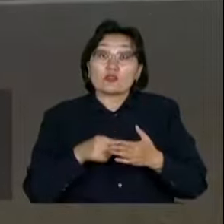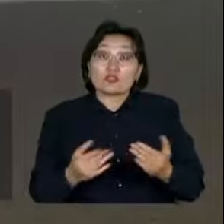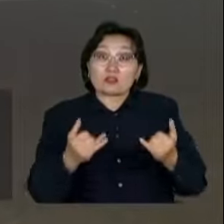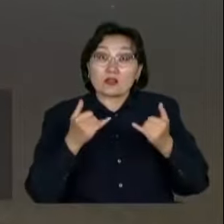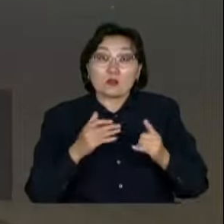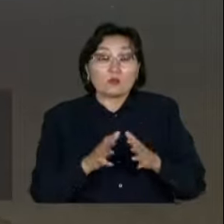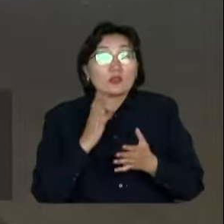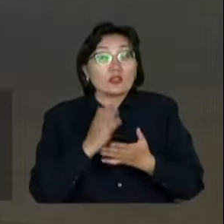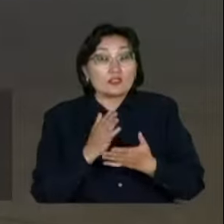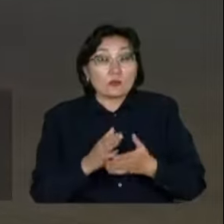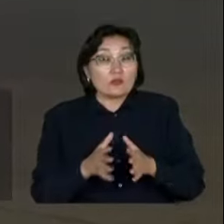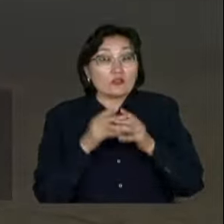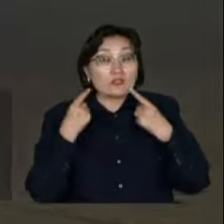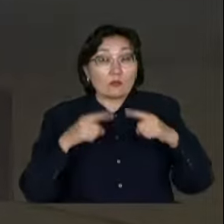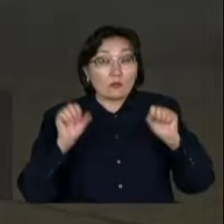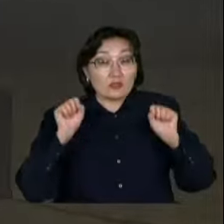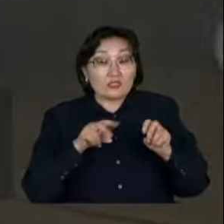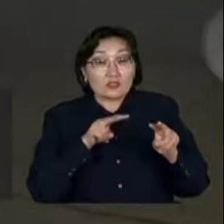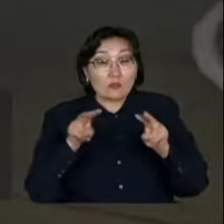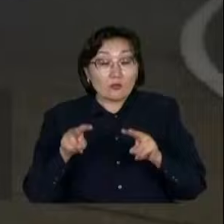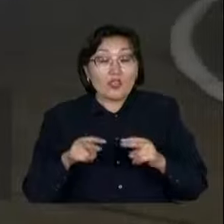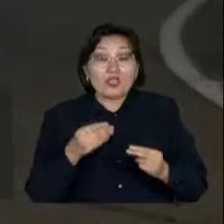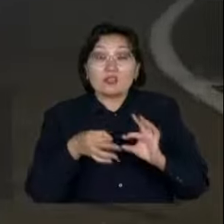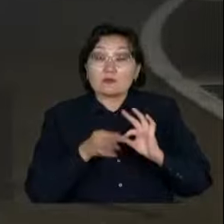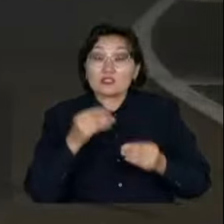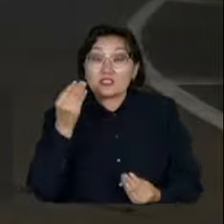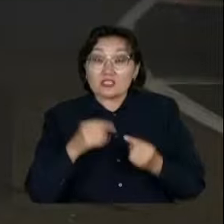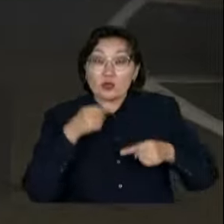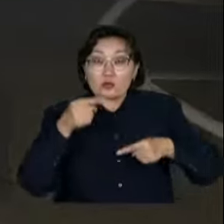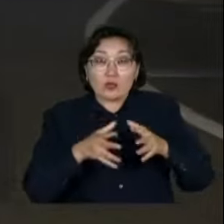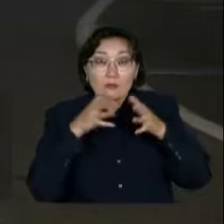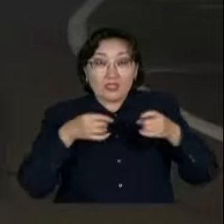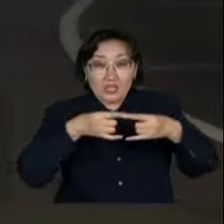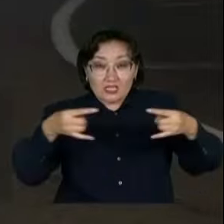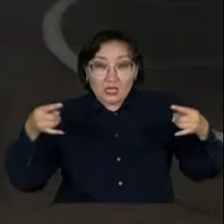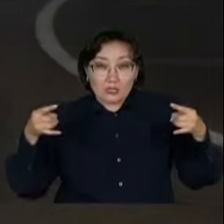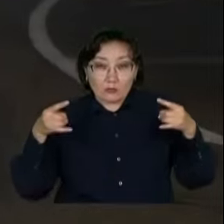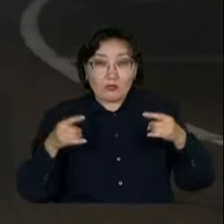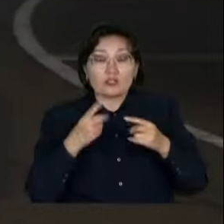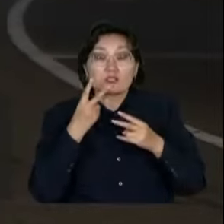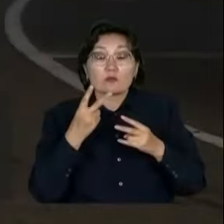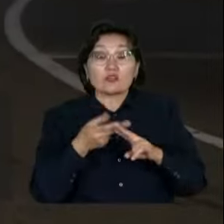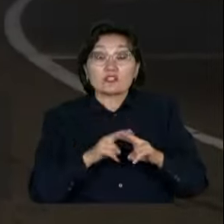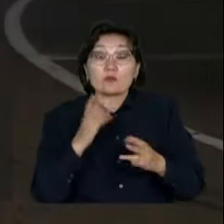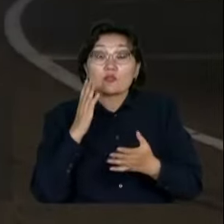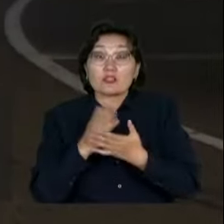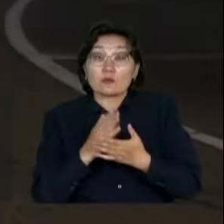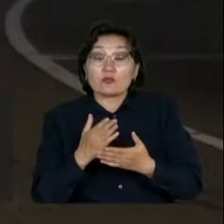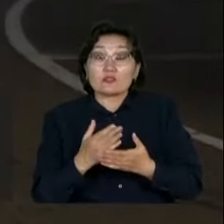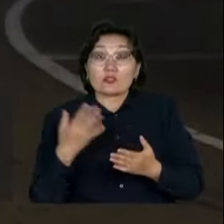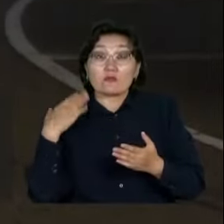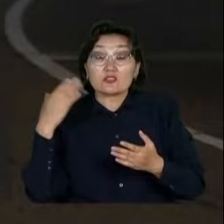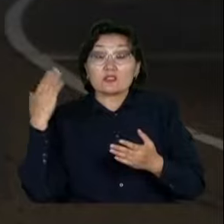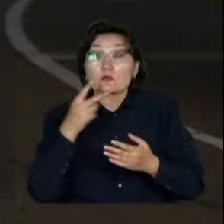имеют уникальную возможность наблюдать за Олимпийскими играми через большие LED-экраны, один из которых находится прямо за моей